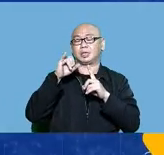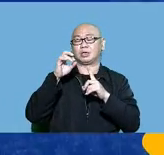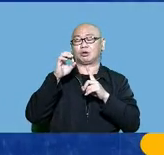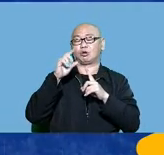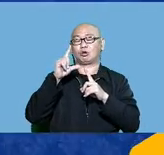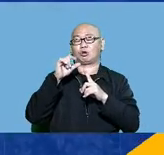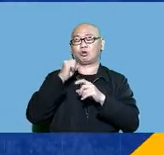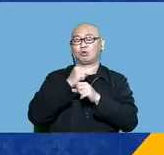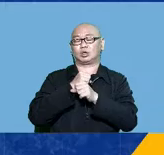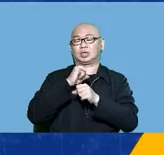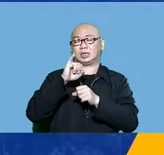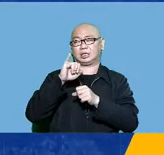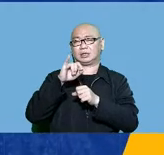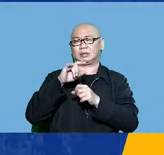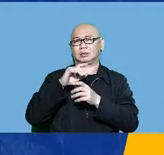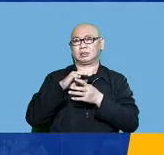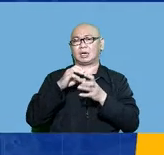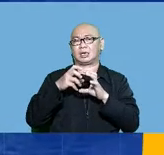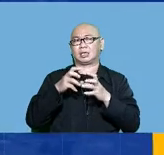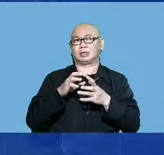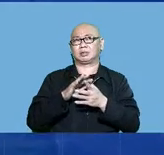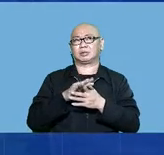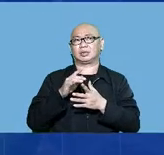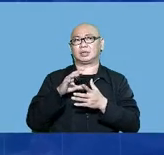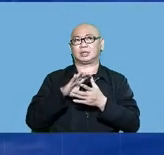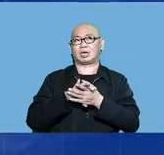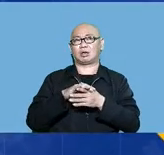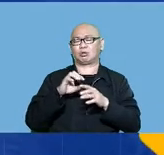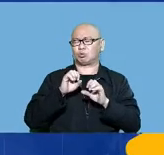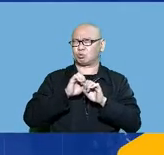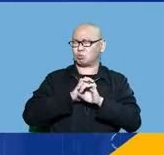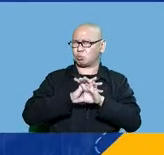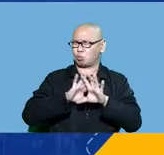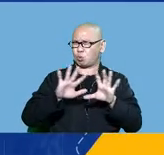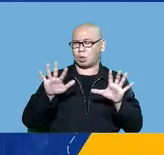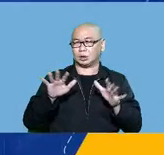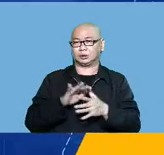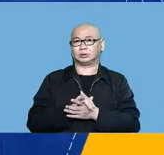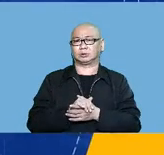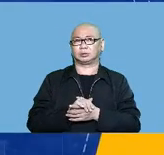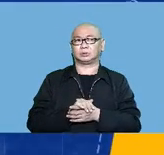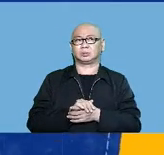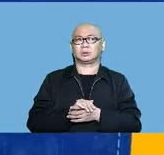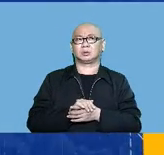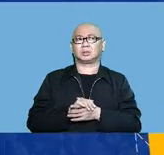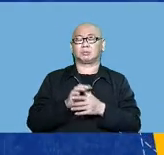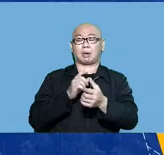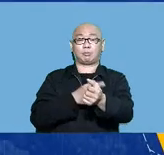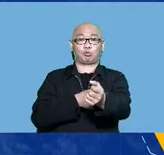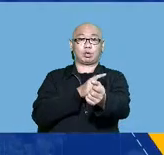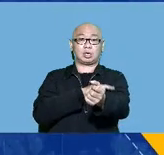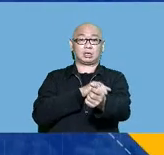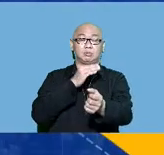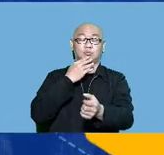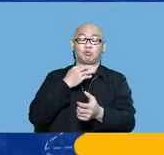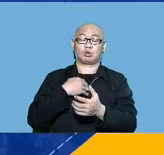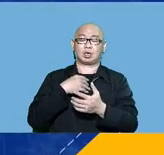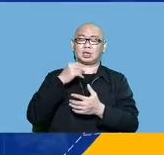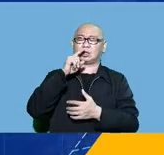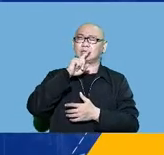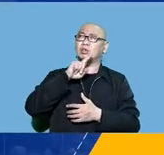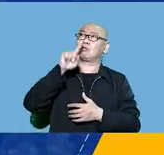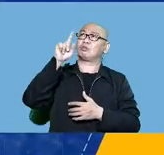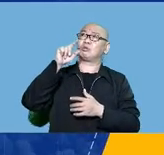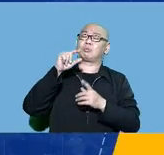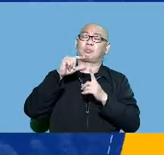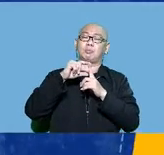fisiologi hewan yang karya-karyanya dikenal luas. Dengan kompetensi yang dimiliki, insya Allah